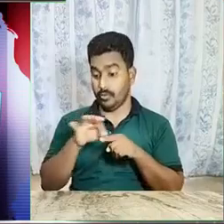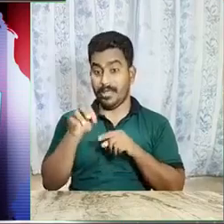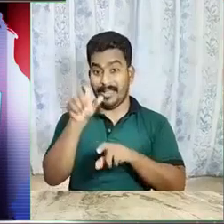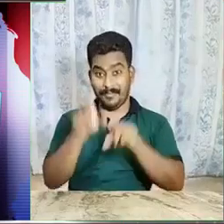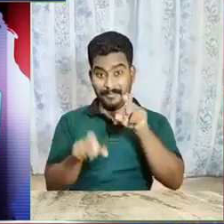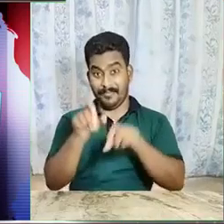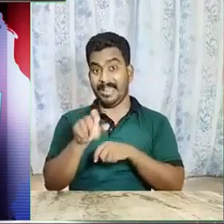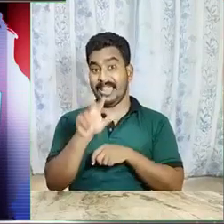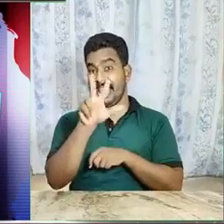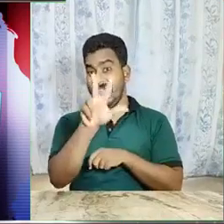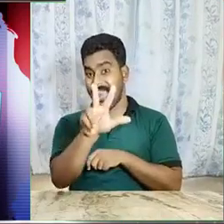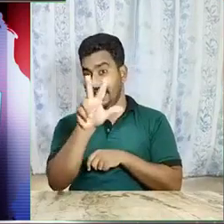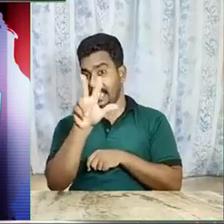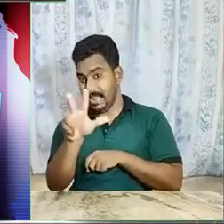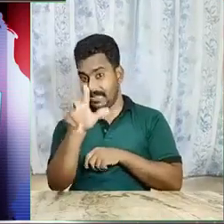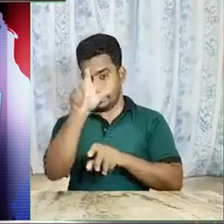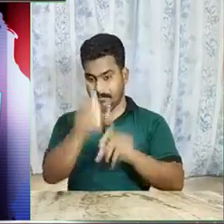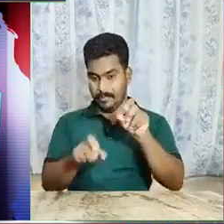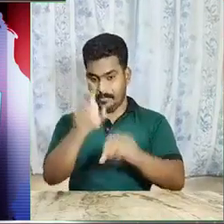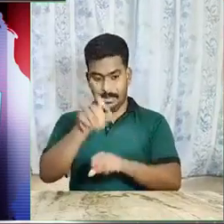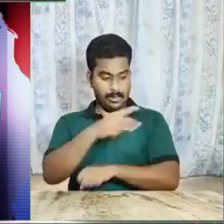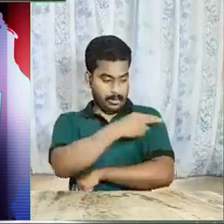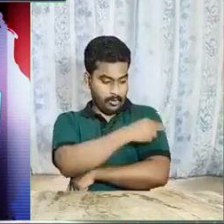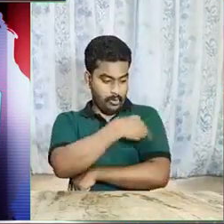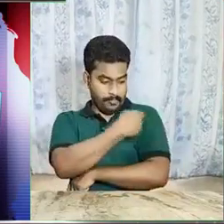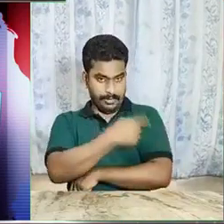86 പേരെ ആശുപത്രിയിൽ പ്രവേശിപ്പിച്ചു.